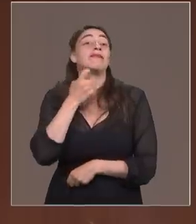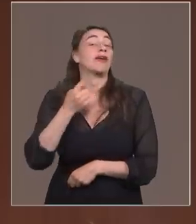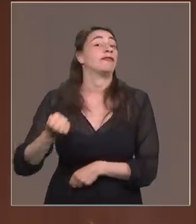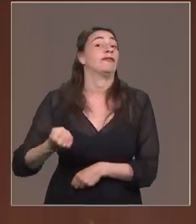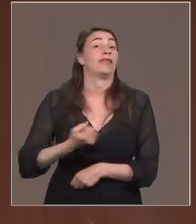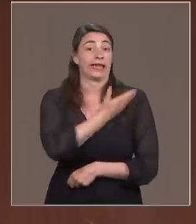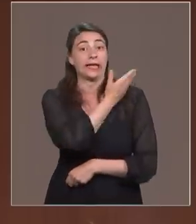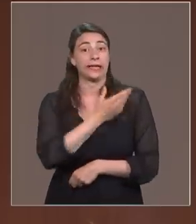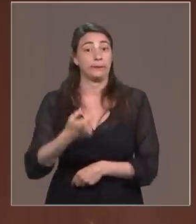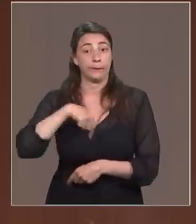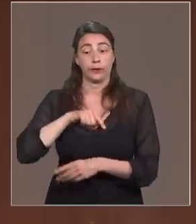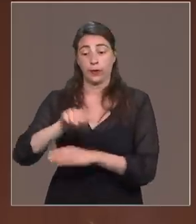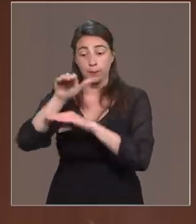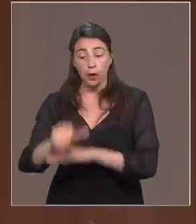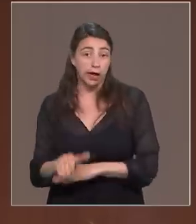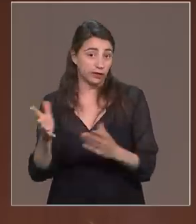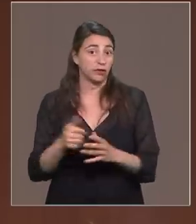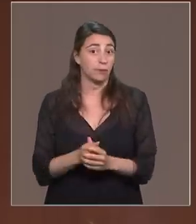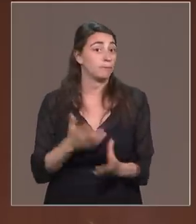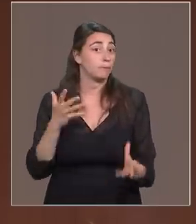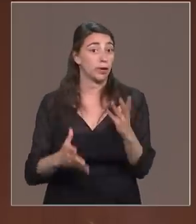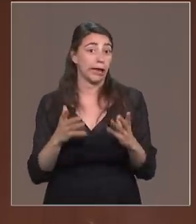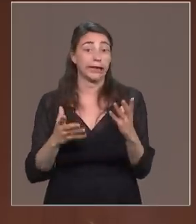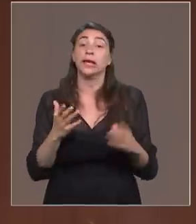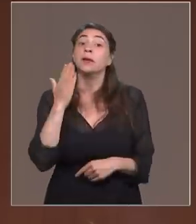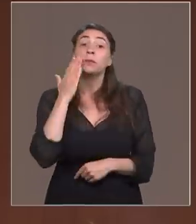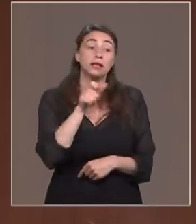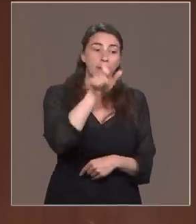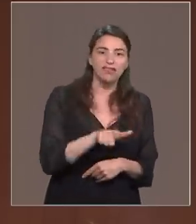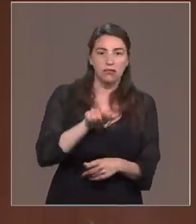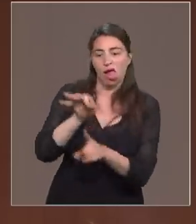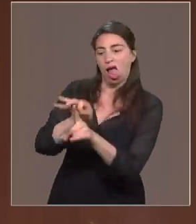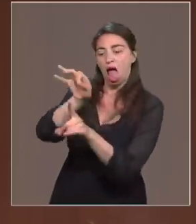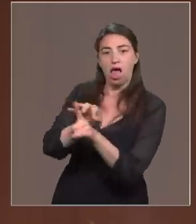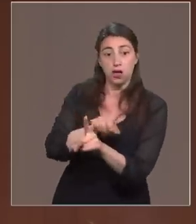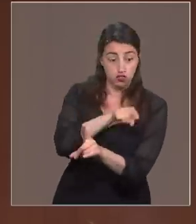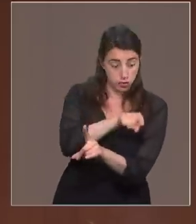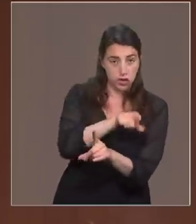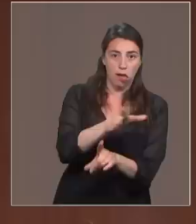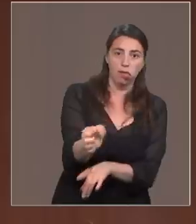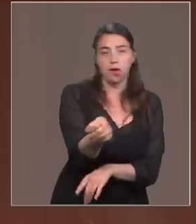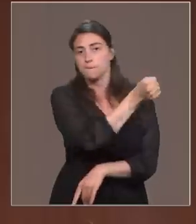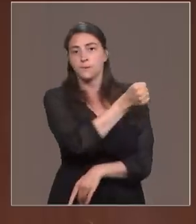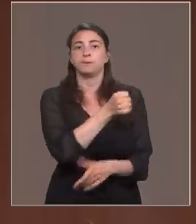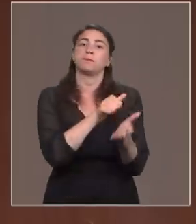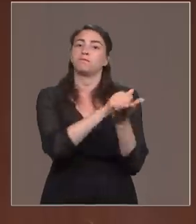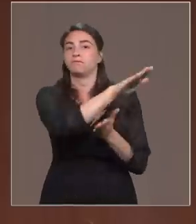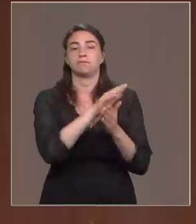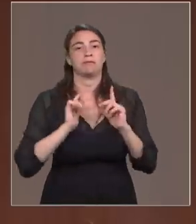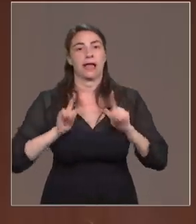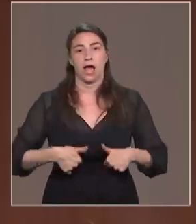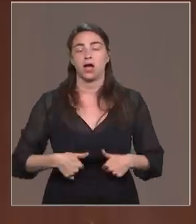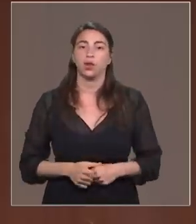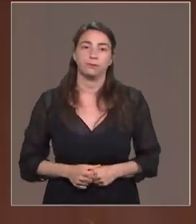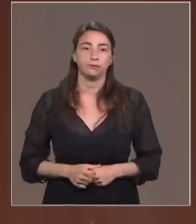la possibilité d'écarter d'une école un élève auteur de harcèlement. Nous rendrons obligatoire la formation